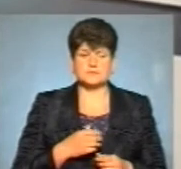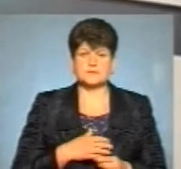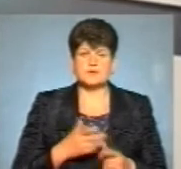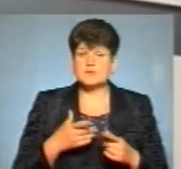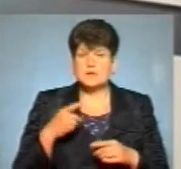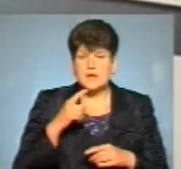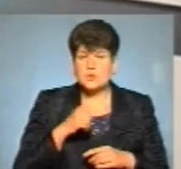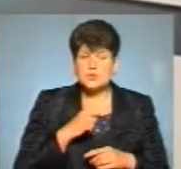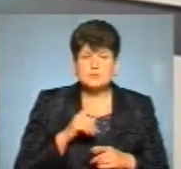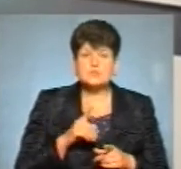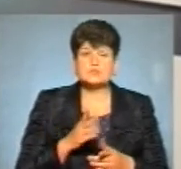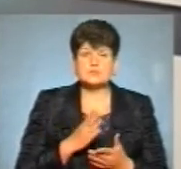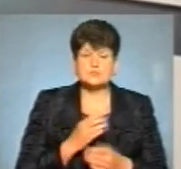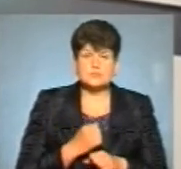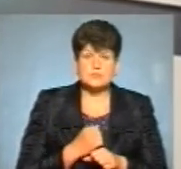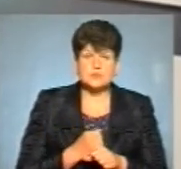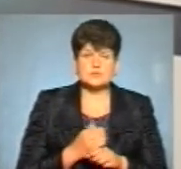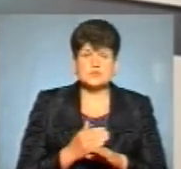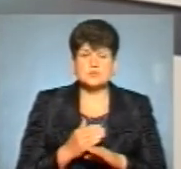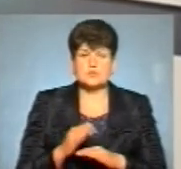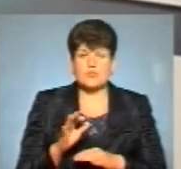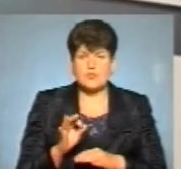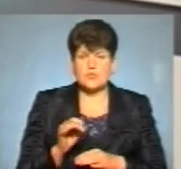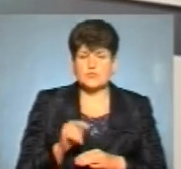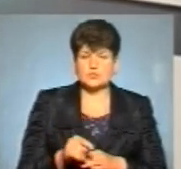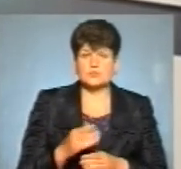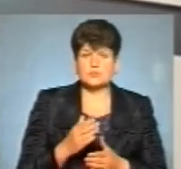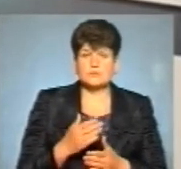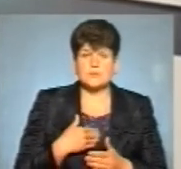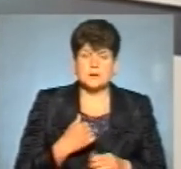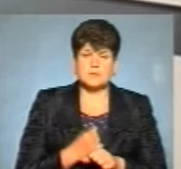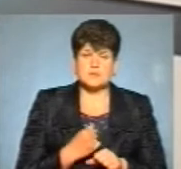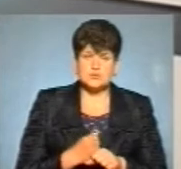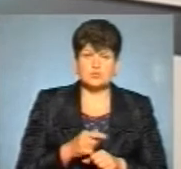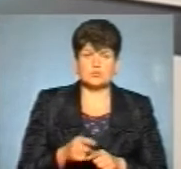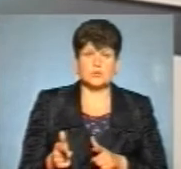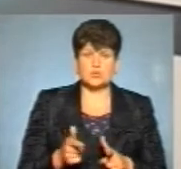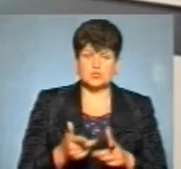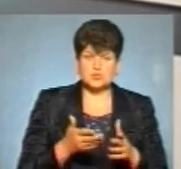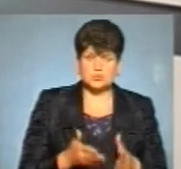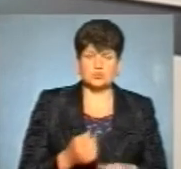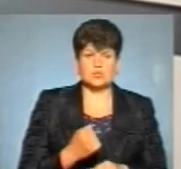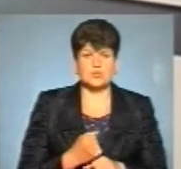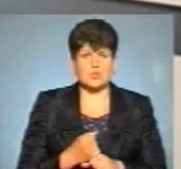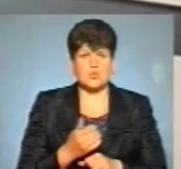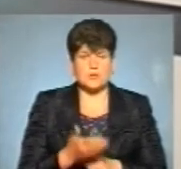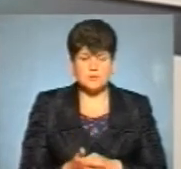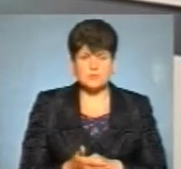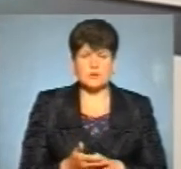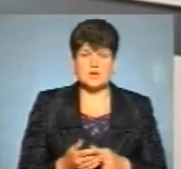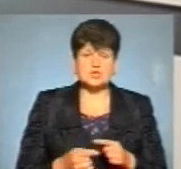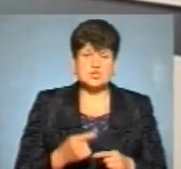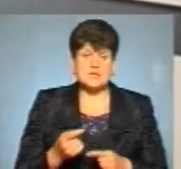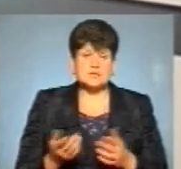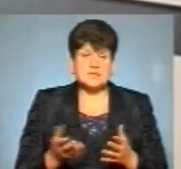не розуміють, що відбувається частково, адже тут ми працюємо, тут ми готуємо, тут ми робимо, і через якийсь